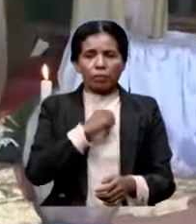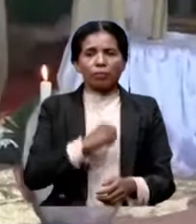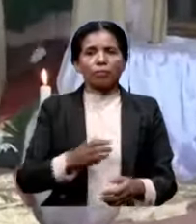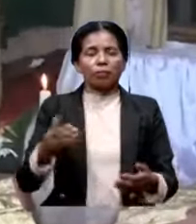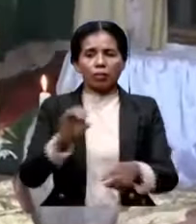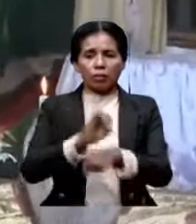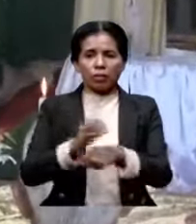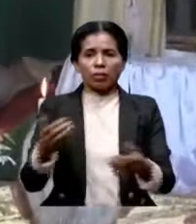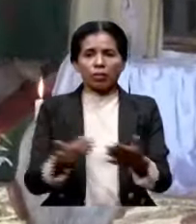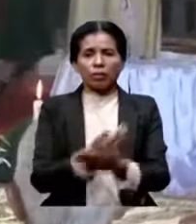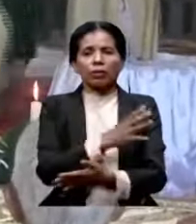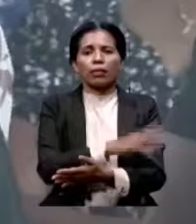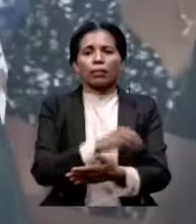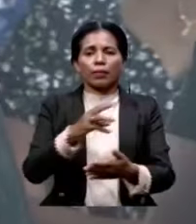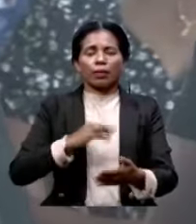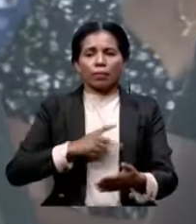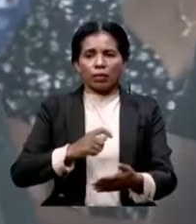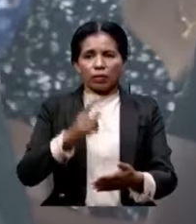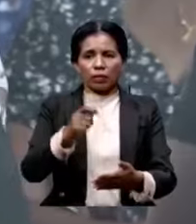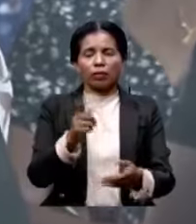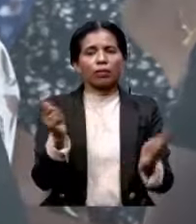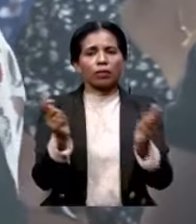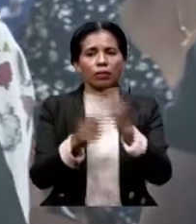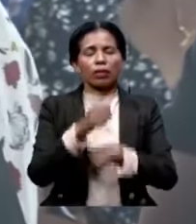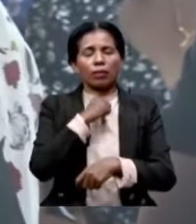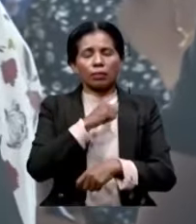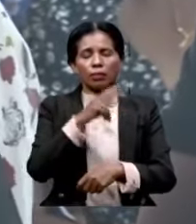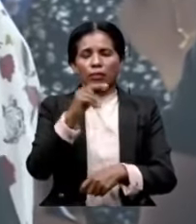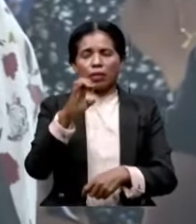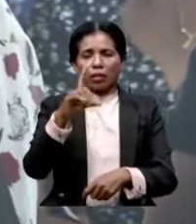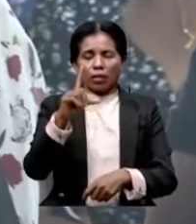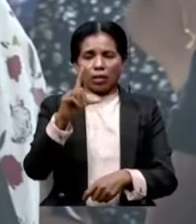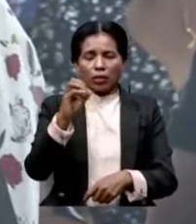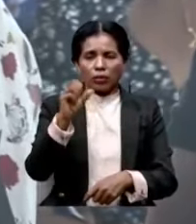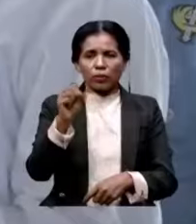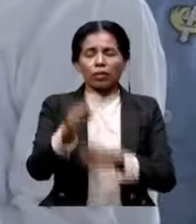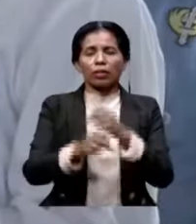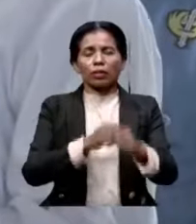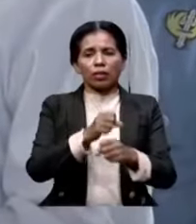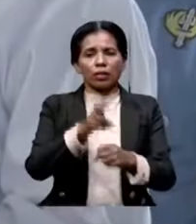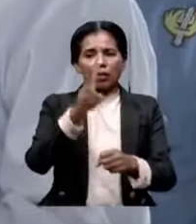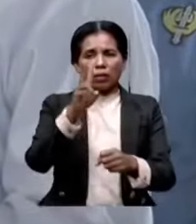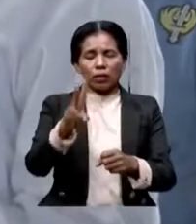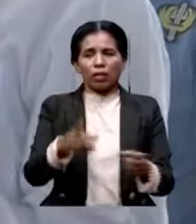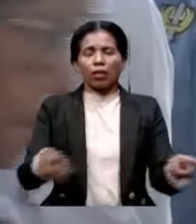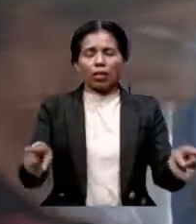Igreja Santo Antônio de Lisboa de Manatutu, kodi troka Padre Nelson Freitas nebe durante tinang rua Hobalung